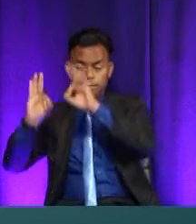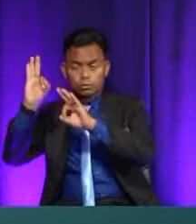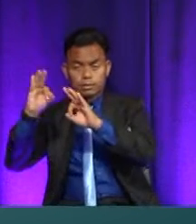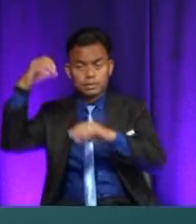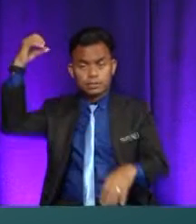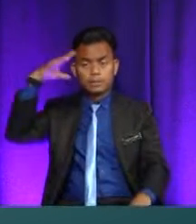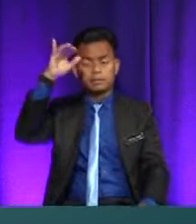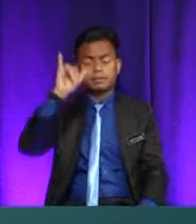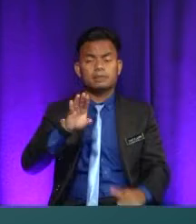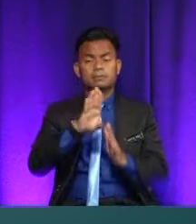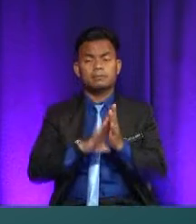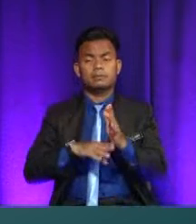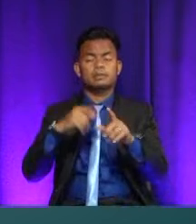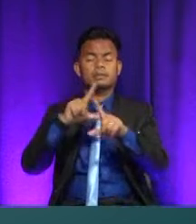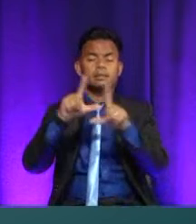berlainan